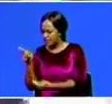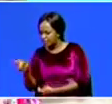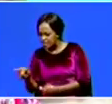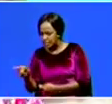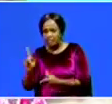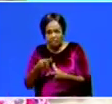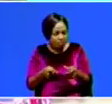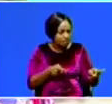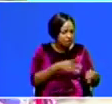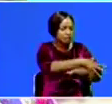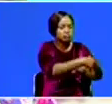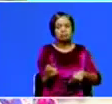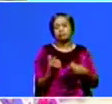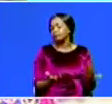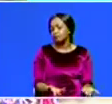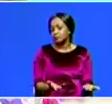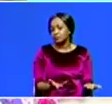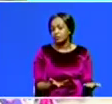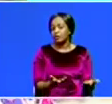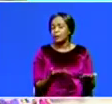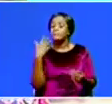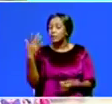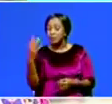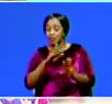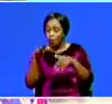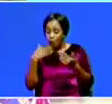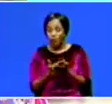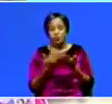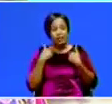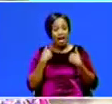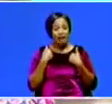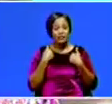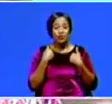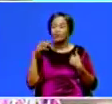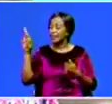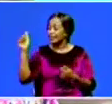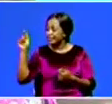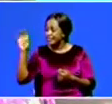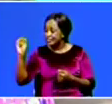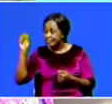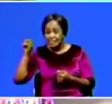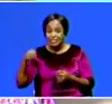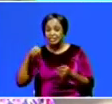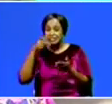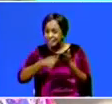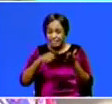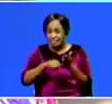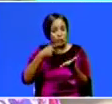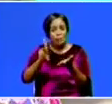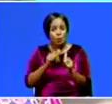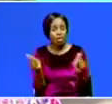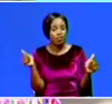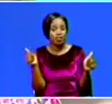na mnyang'anyi. Tuko na karatasi zote za zile zinalipiwa, hata za rates tunalipa.